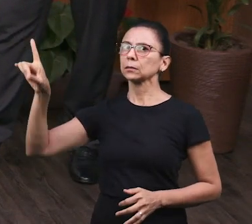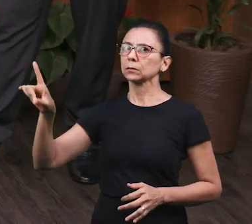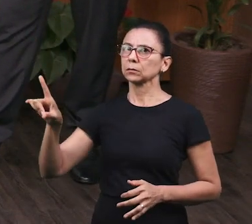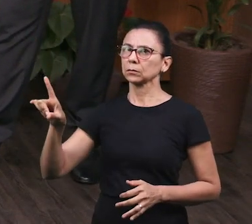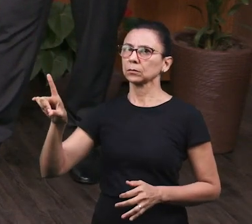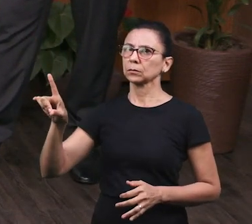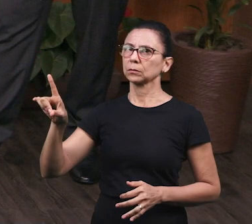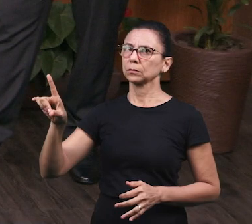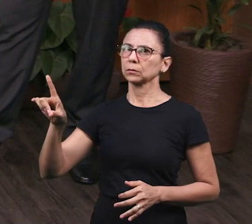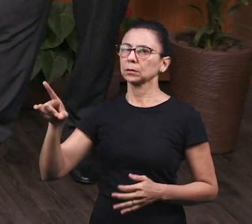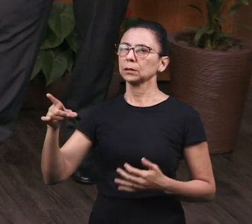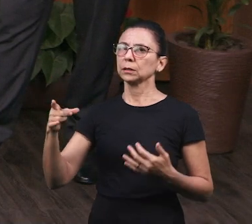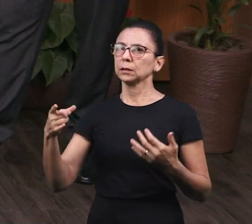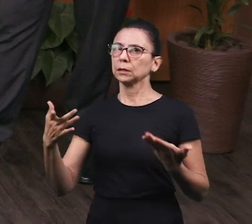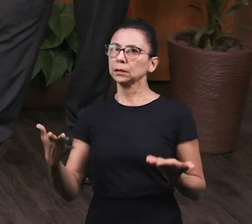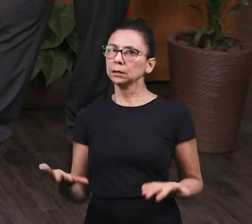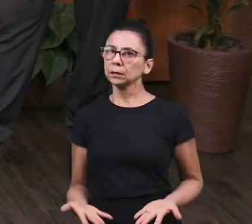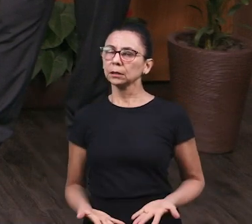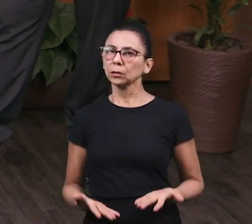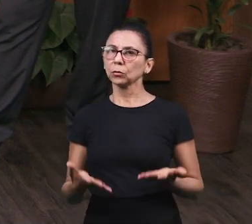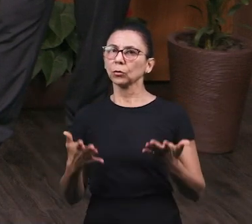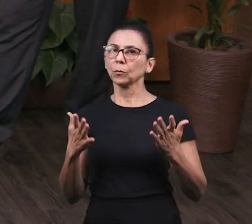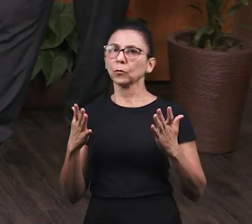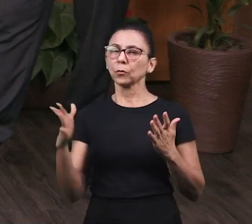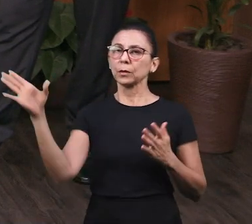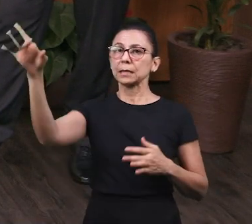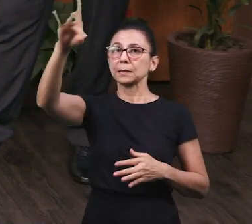le nettoyage réalisé